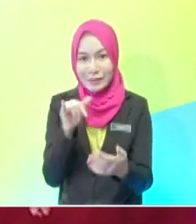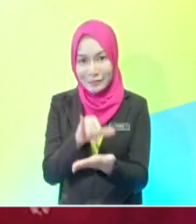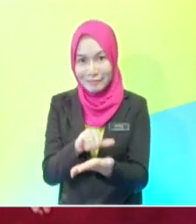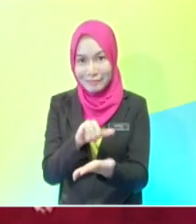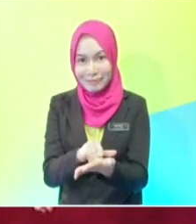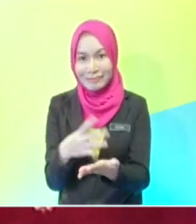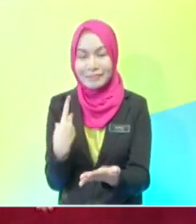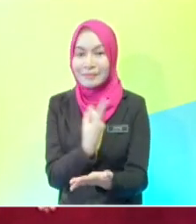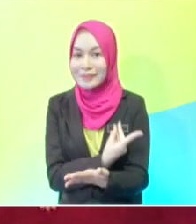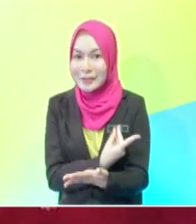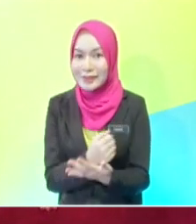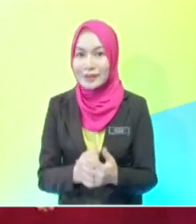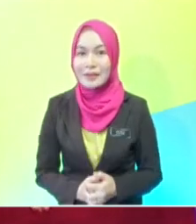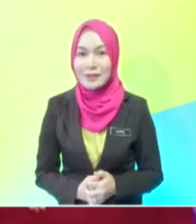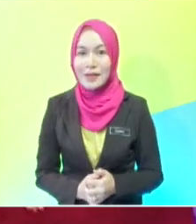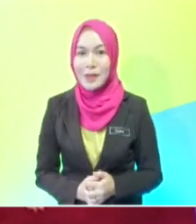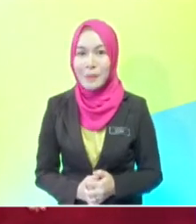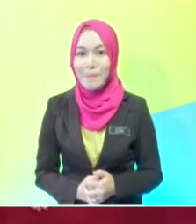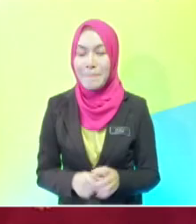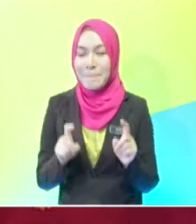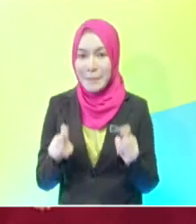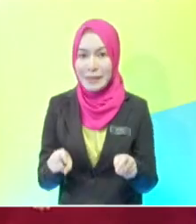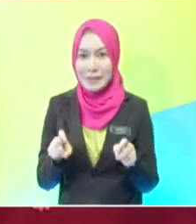dan juga lebih berkualitas